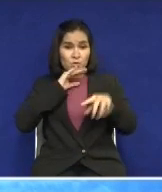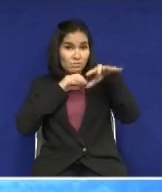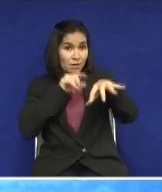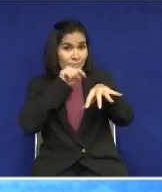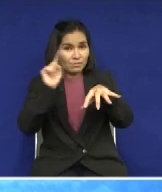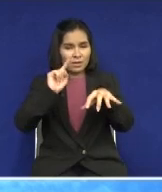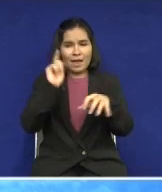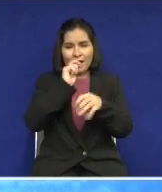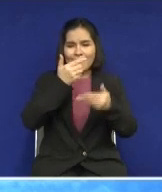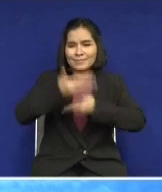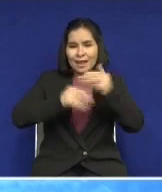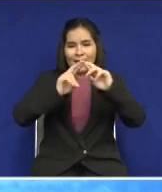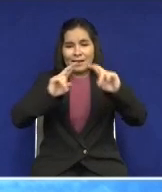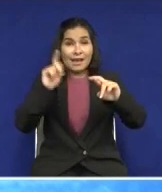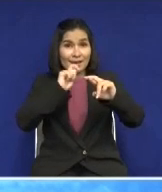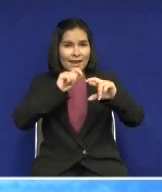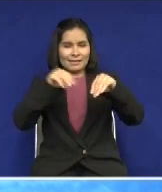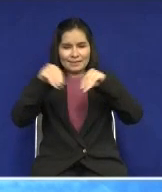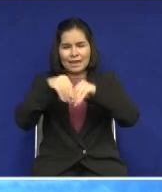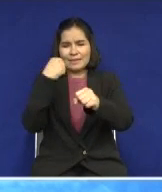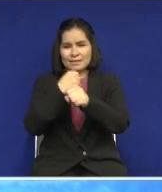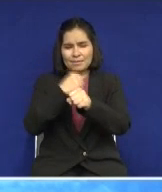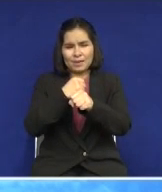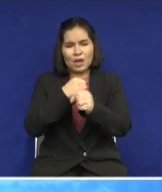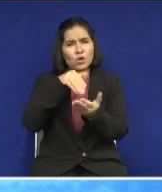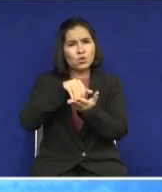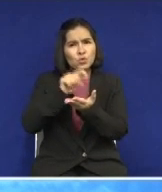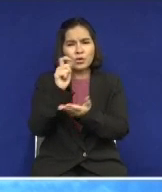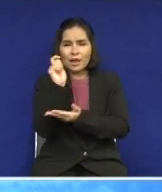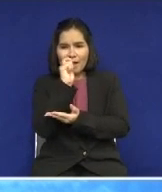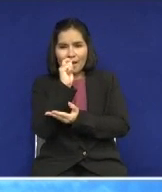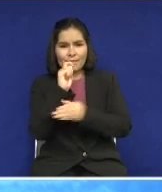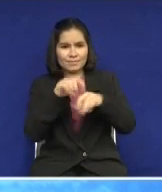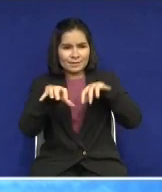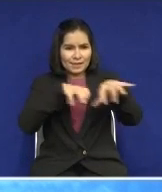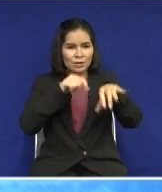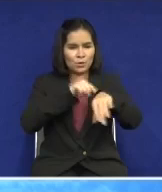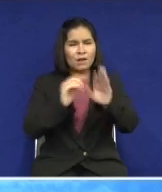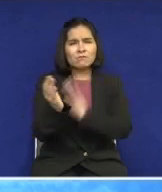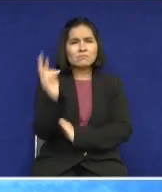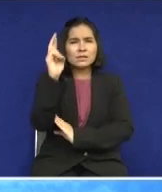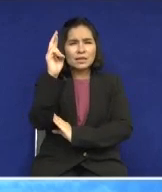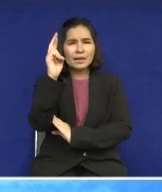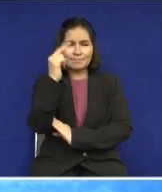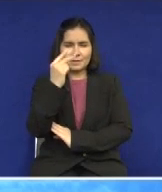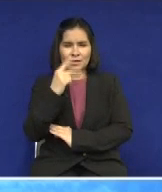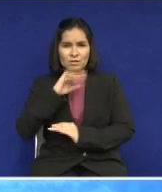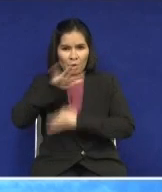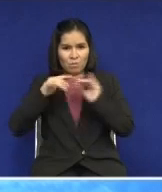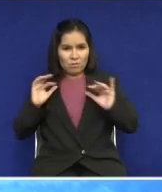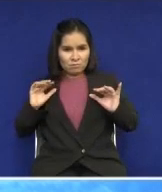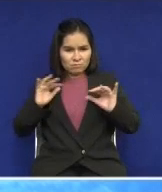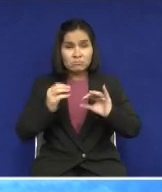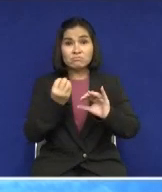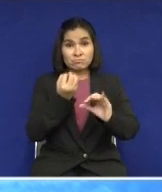ขายอาหารร้านอาหารรอบๆสถานที่ทำงานค่ะหรือว่าศูนย์อาหารต่างๆในตอนกลางวันค่ะที่ลงเราจะต้องลงไปรับประทานอาห